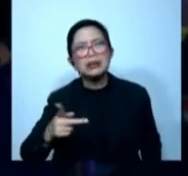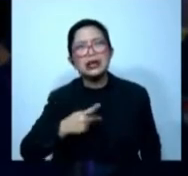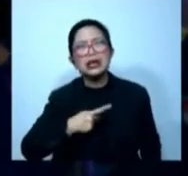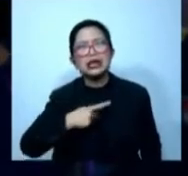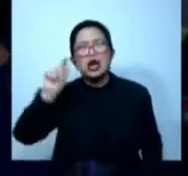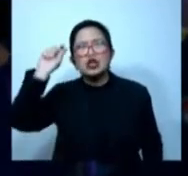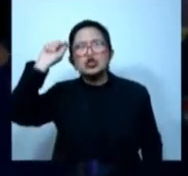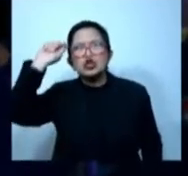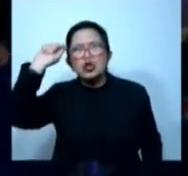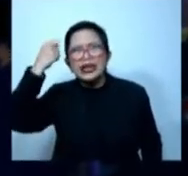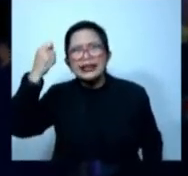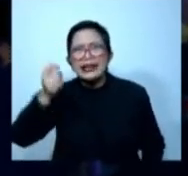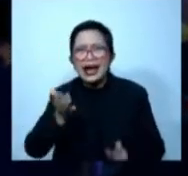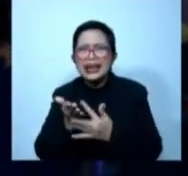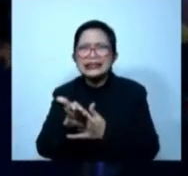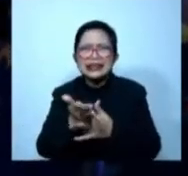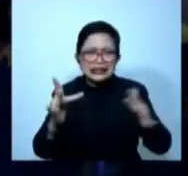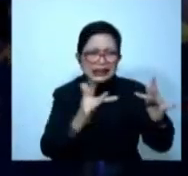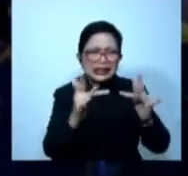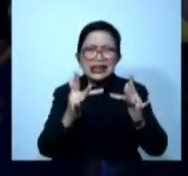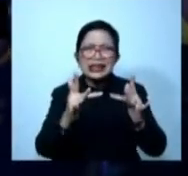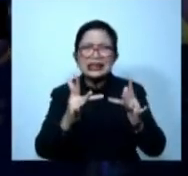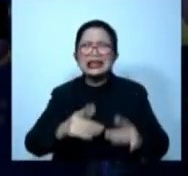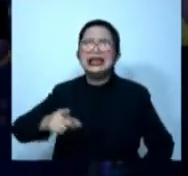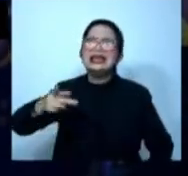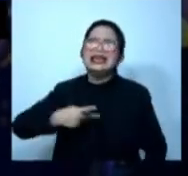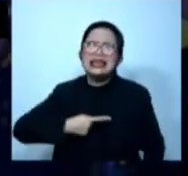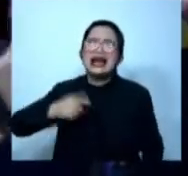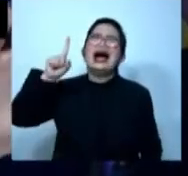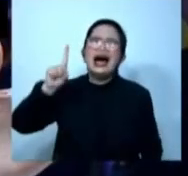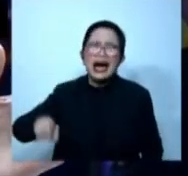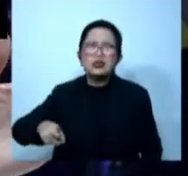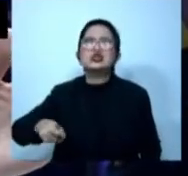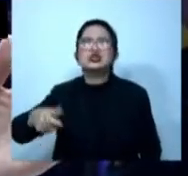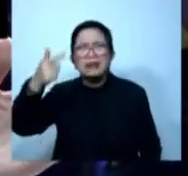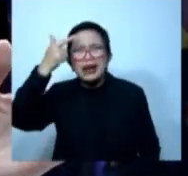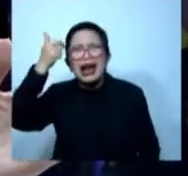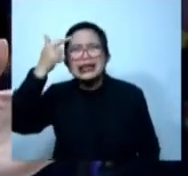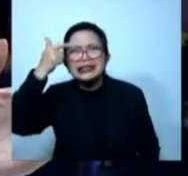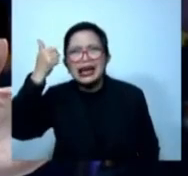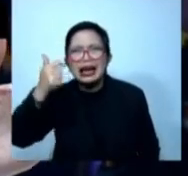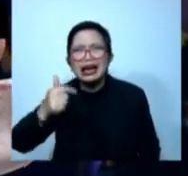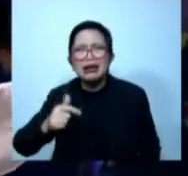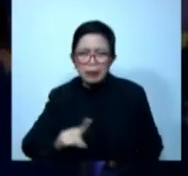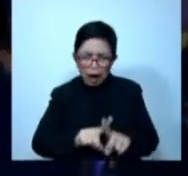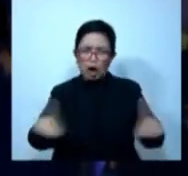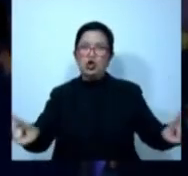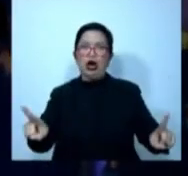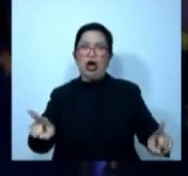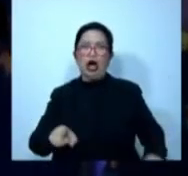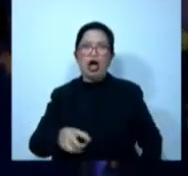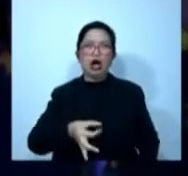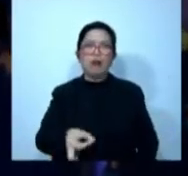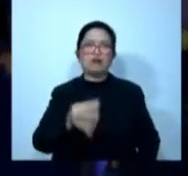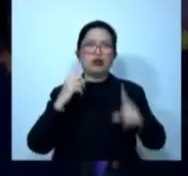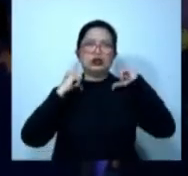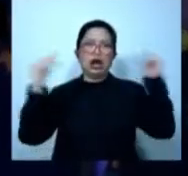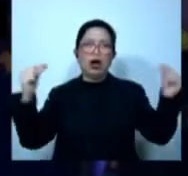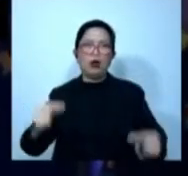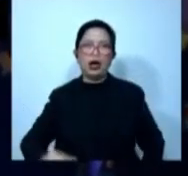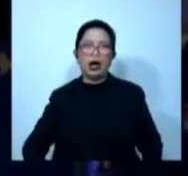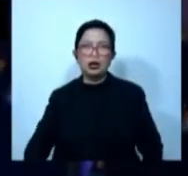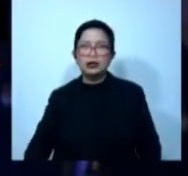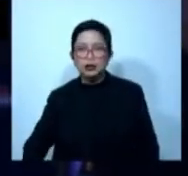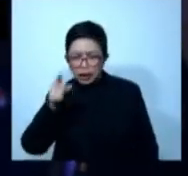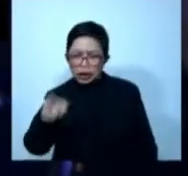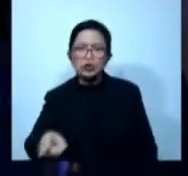kesulitan untuk akses internet Padahal kami butuh belajar tidak sama dengan yang di Jawa catatan inilah yang mendorong